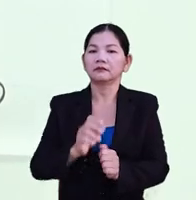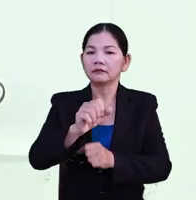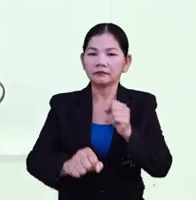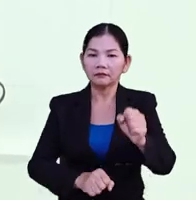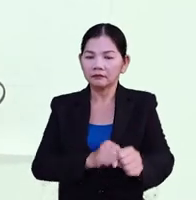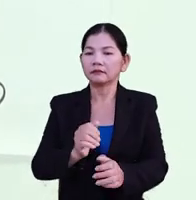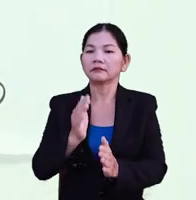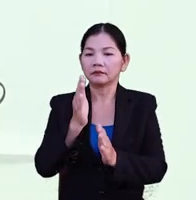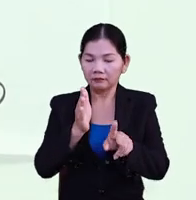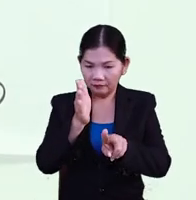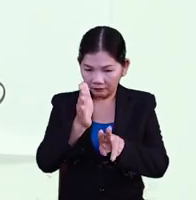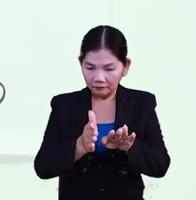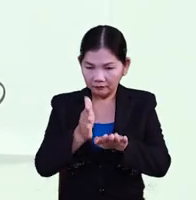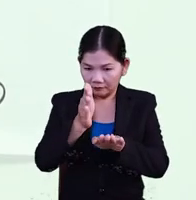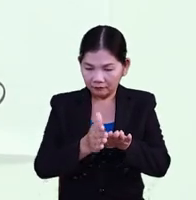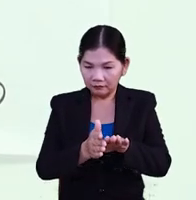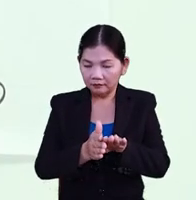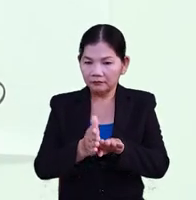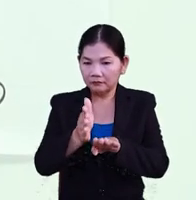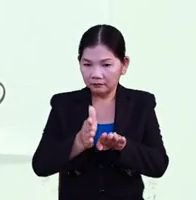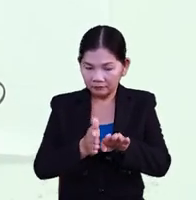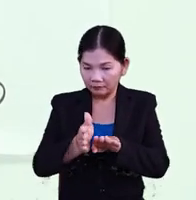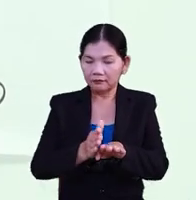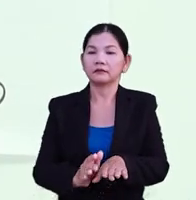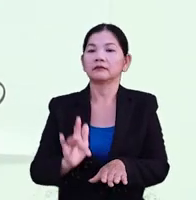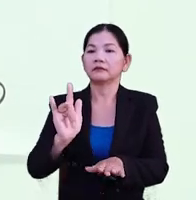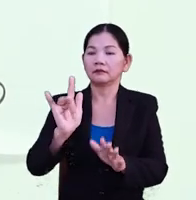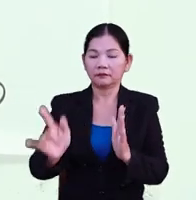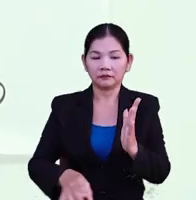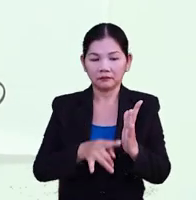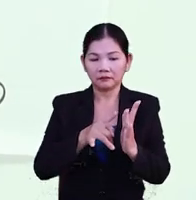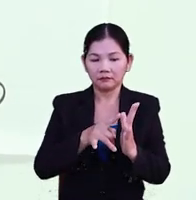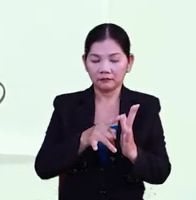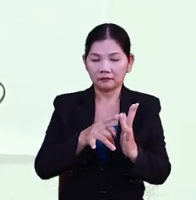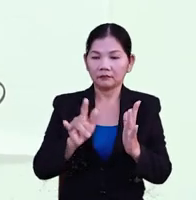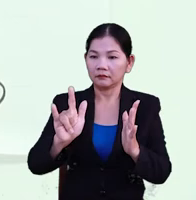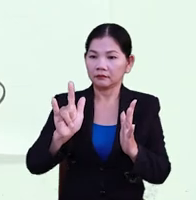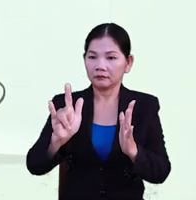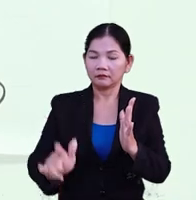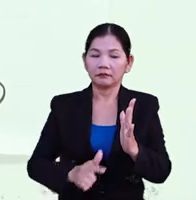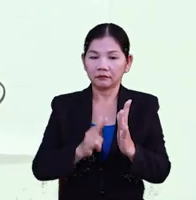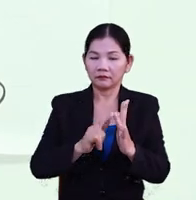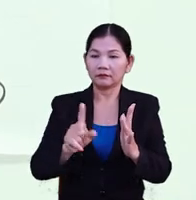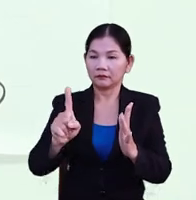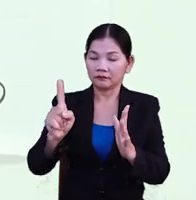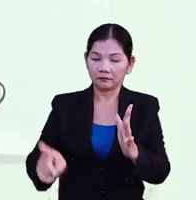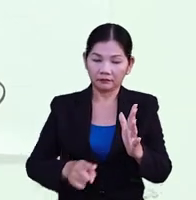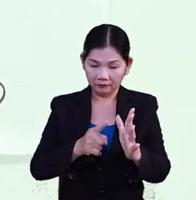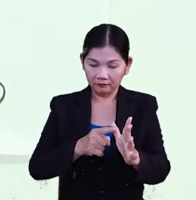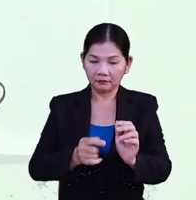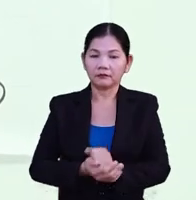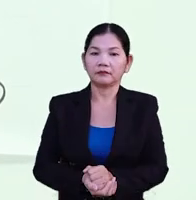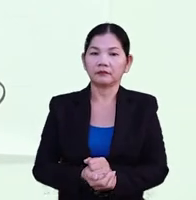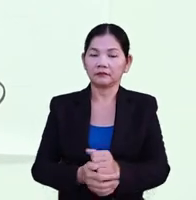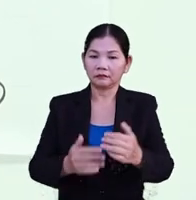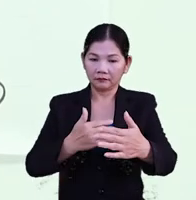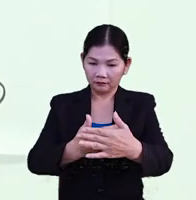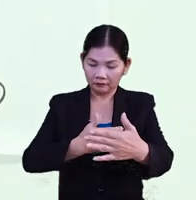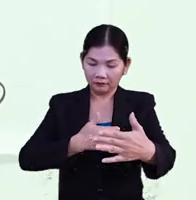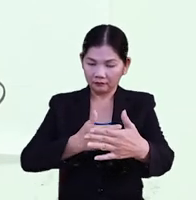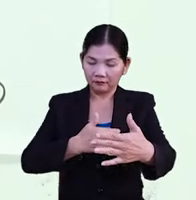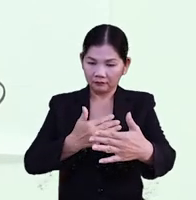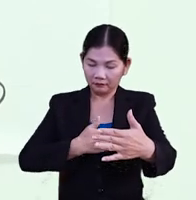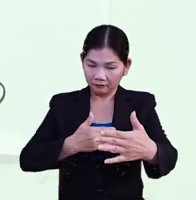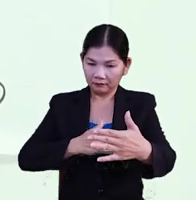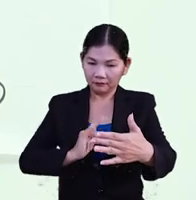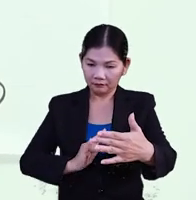ផាចាតើសុកជីកកង់នៅខាងណាបូផាចាបូផាជីកនៅខាងក្រោយសុក